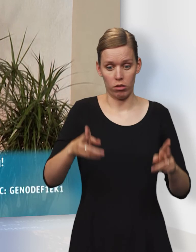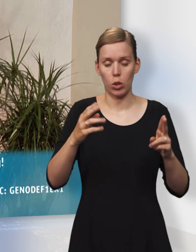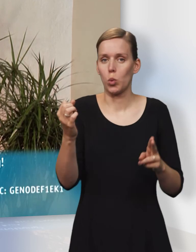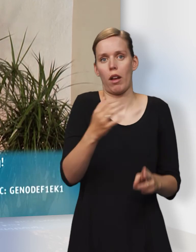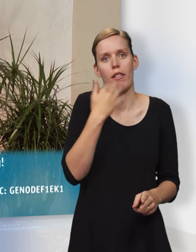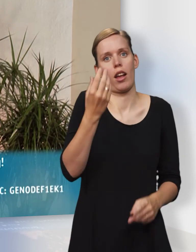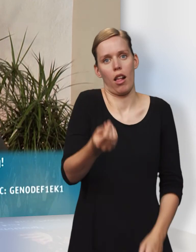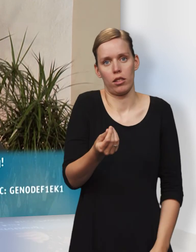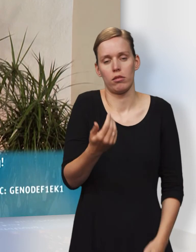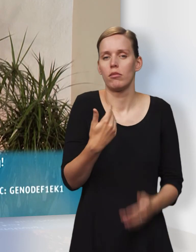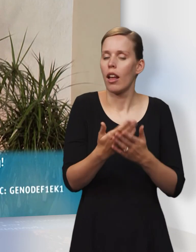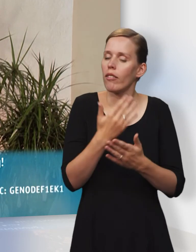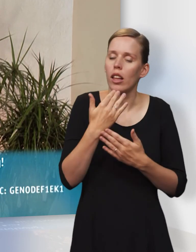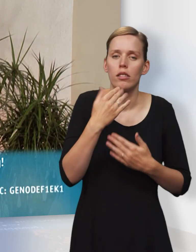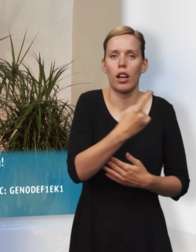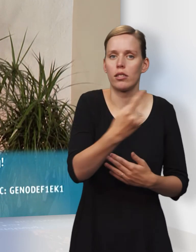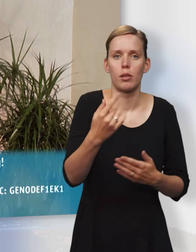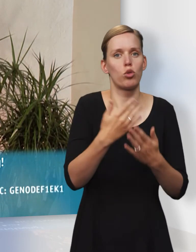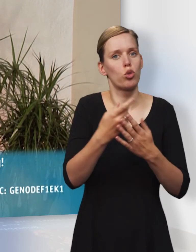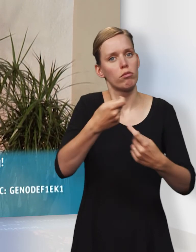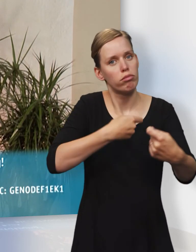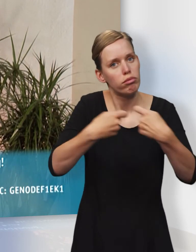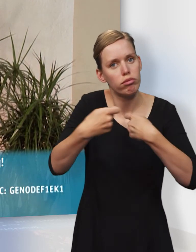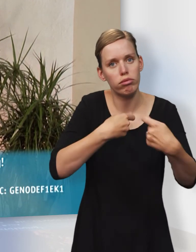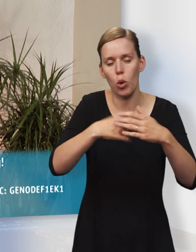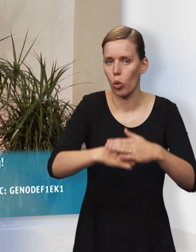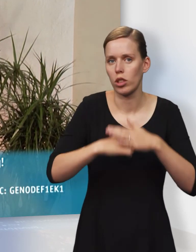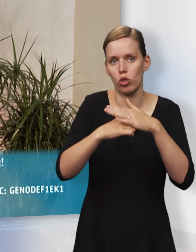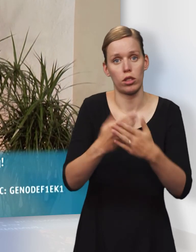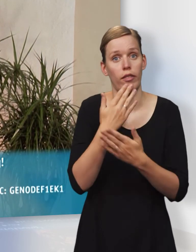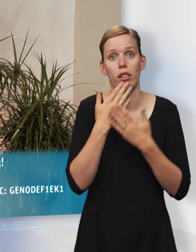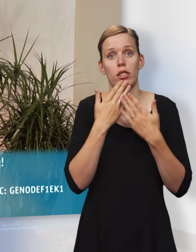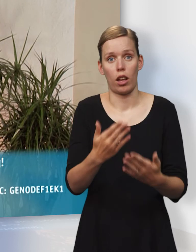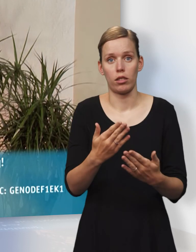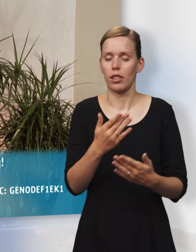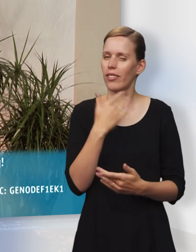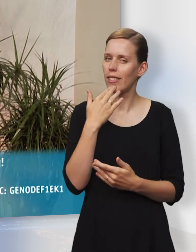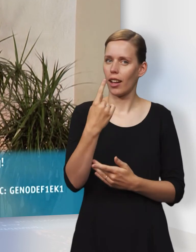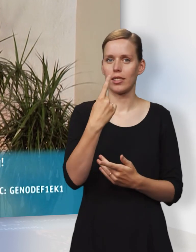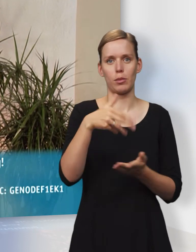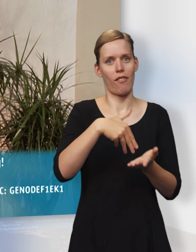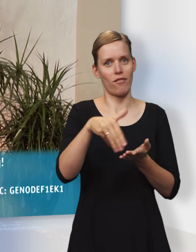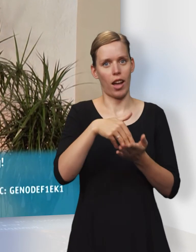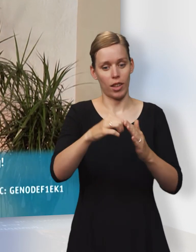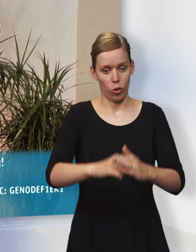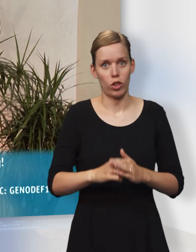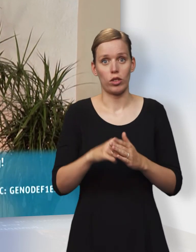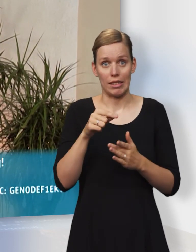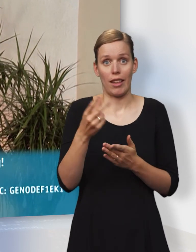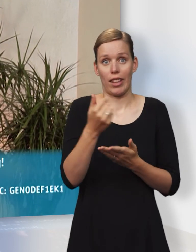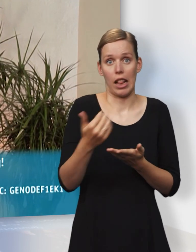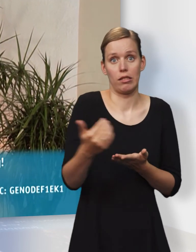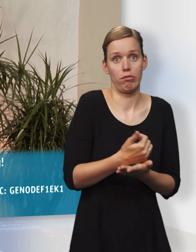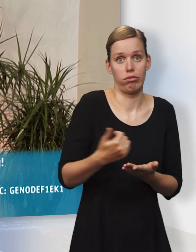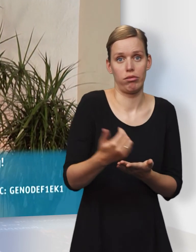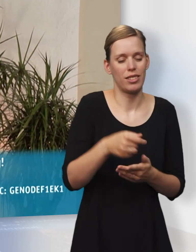Geld. Danke für alles, was Sie uns schon an Unterstützung haben zukommen lassen. Danke, wenn Sie uns auch weiterhin helfen, dieses Geld aufzubringen. Uns